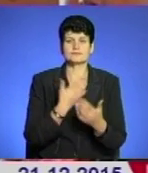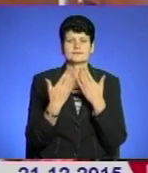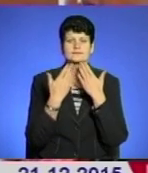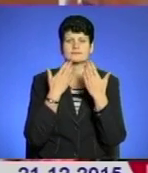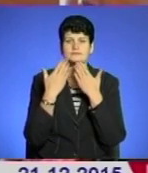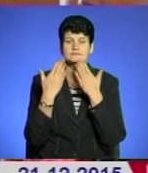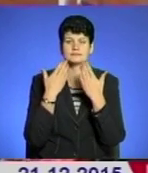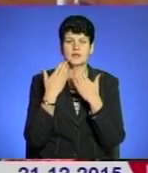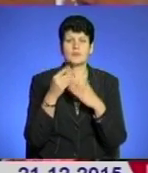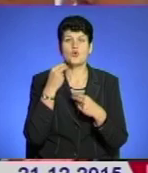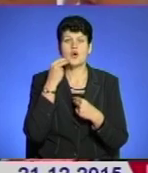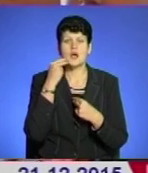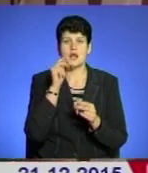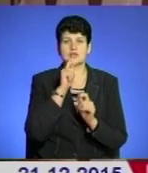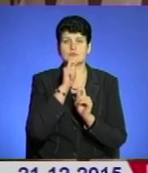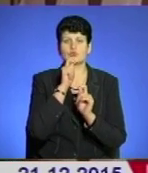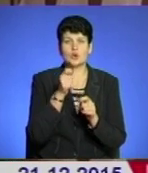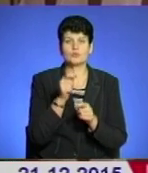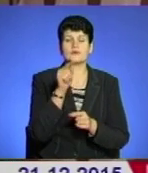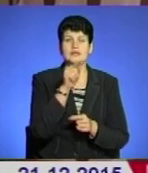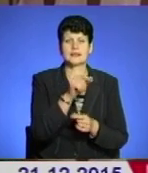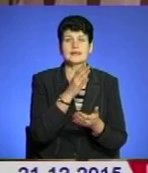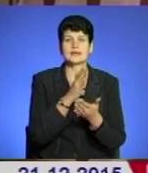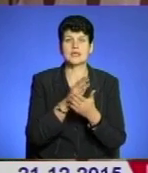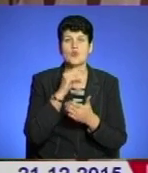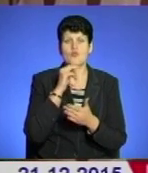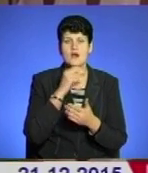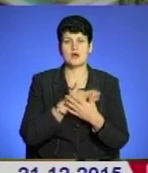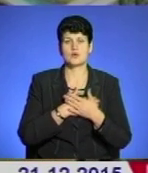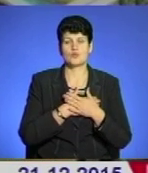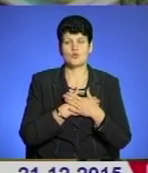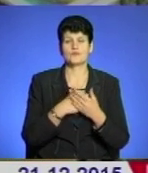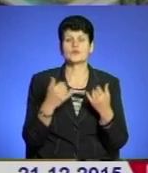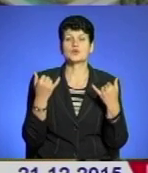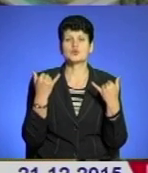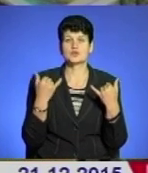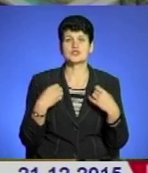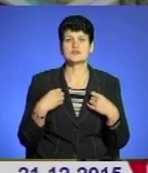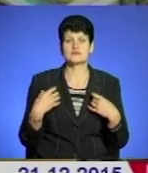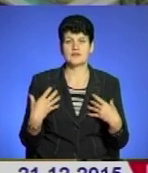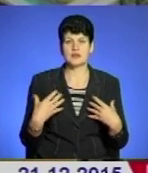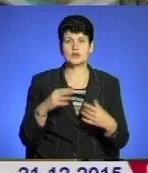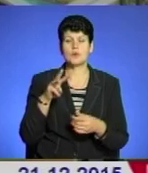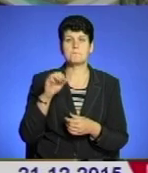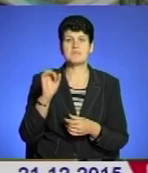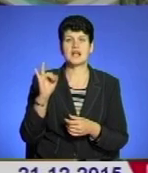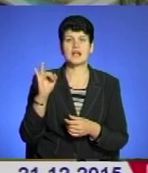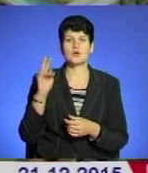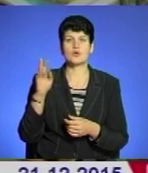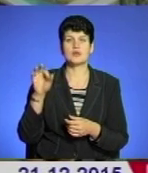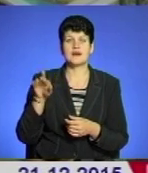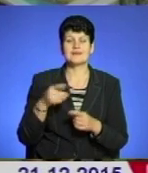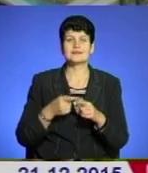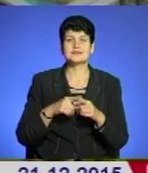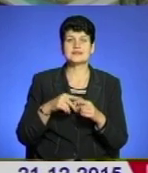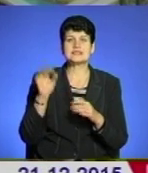спілкуються, адже найкращим подарунком для них є увага та любов. Сьогоднішнє свято, свято Миколая, це ніби